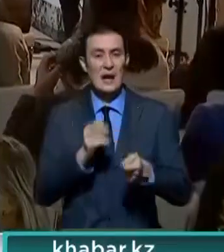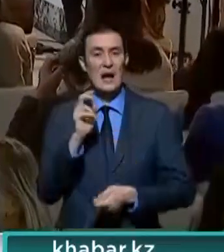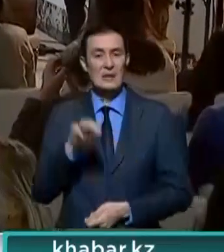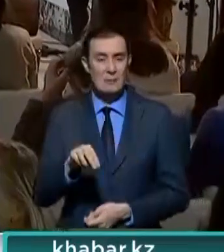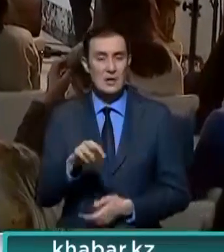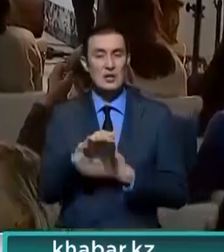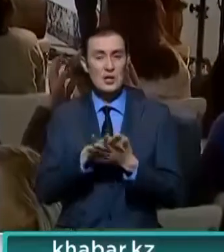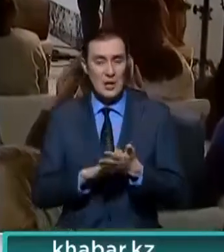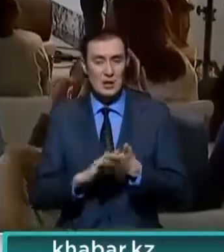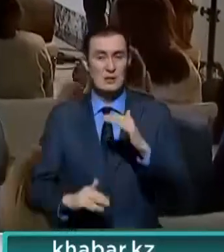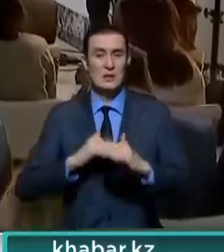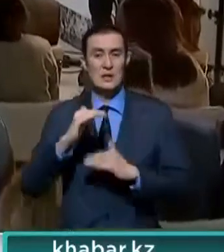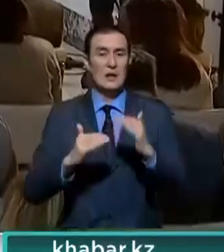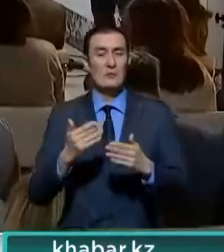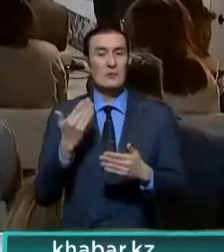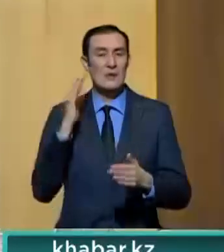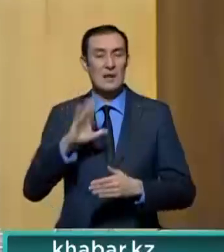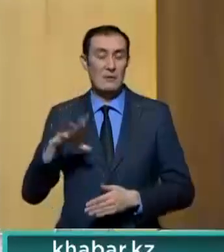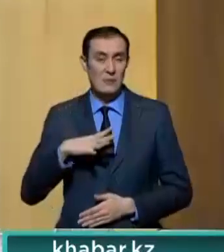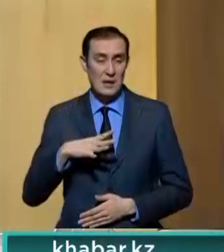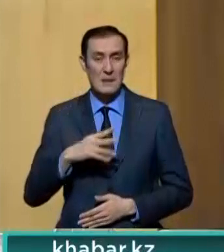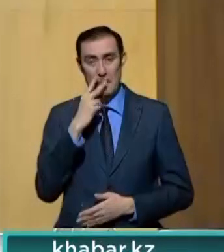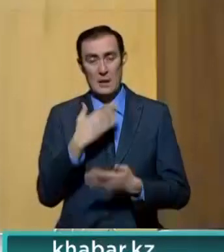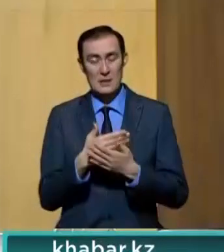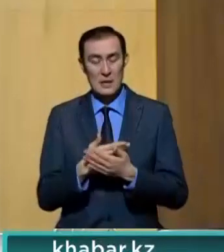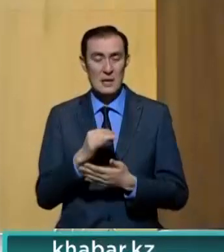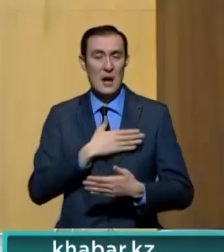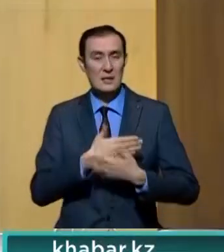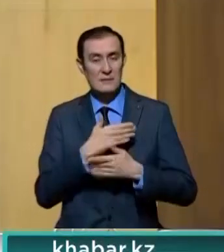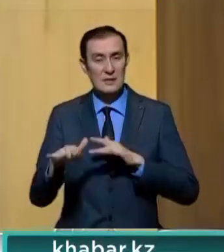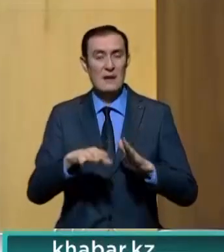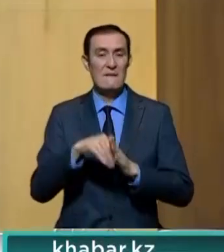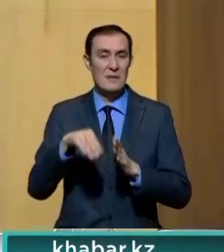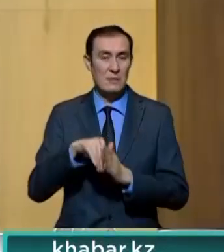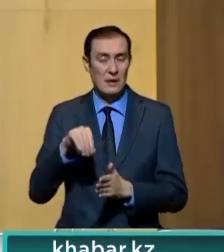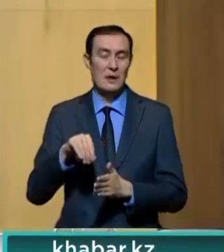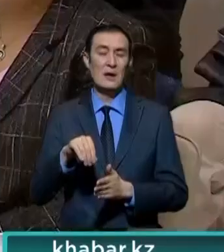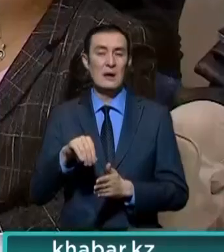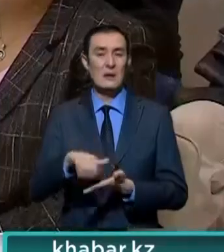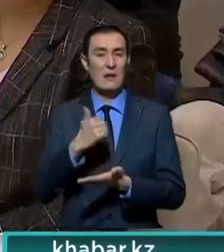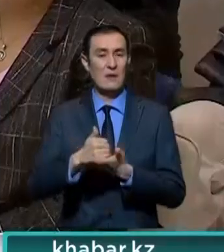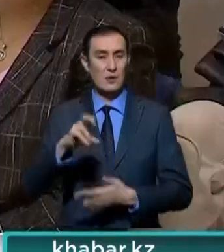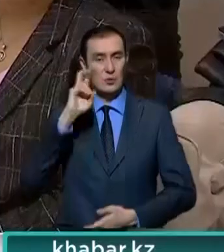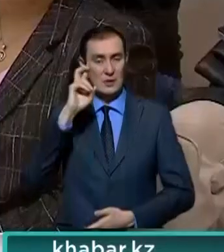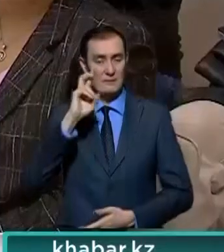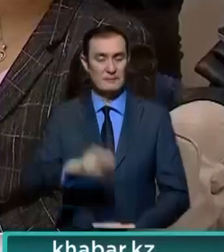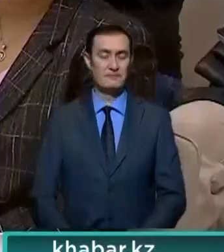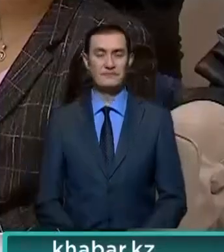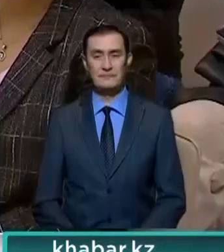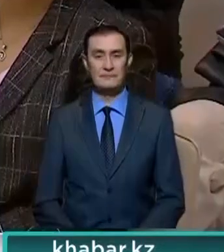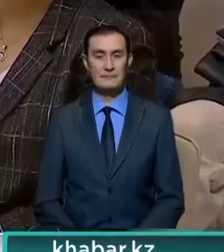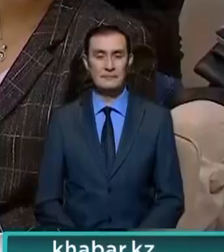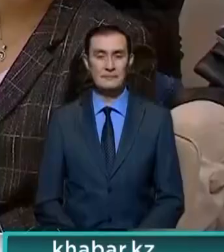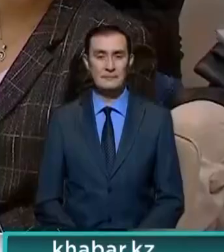И уже совсем недавно мы показали свою активность в выборе президента страны.